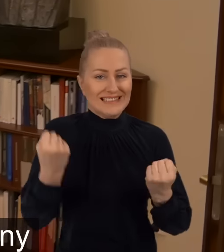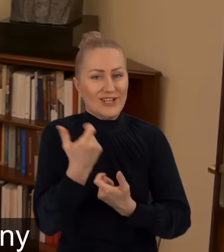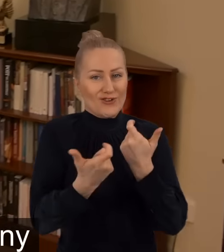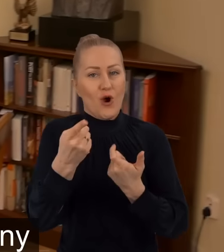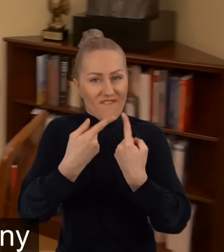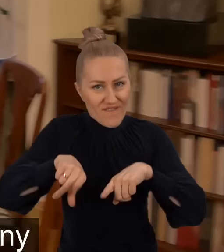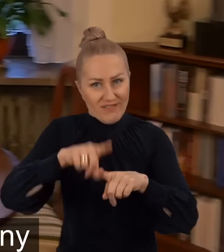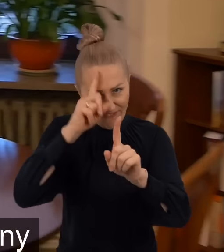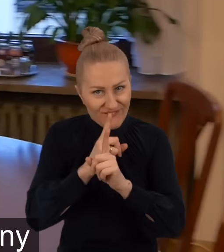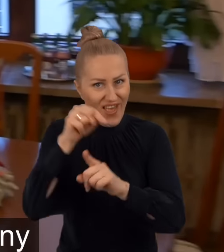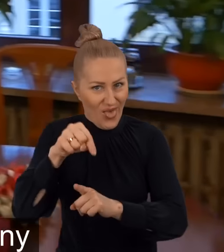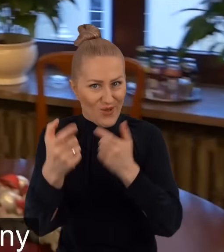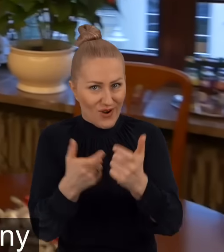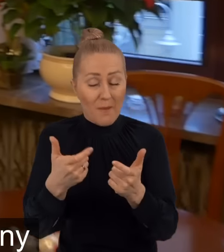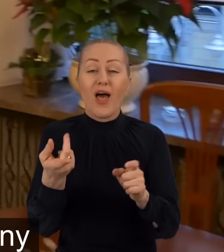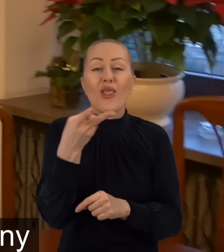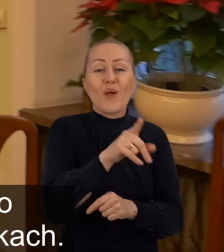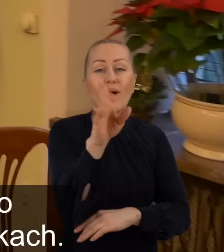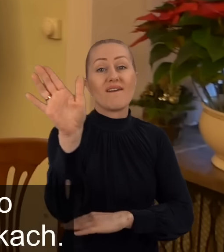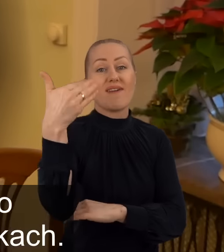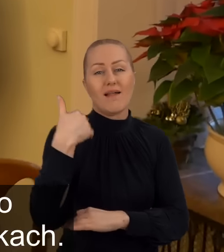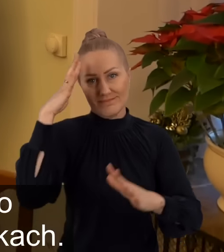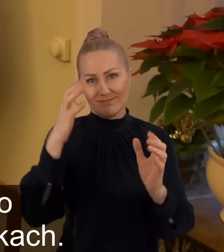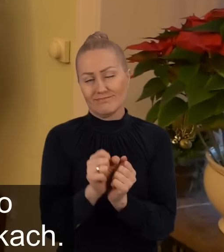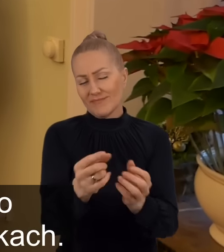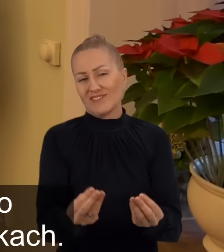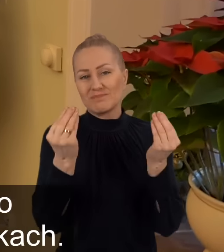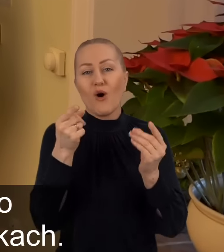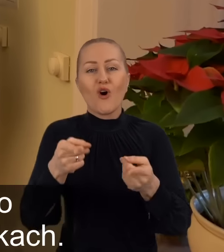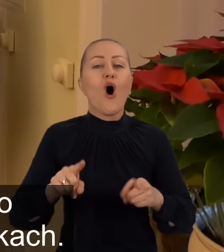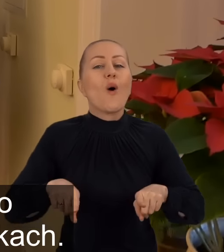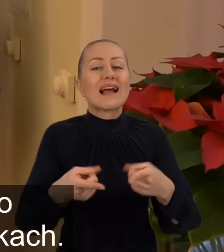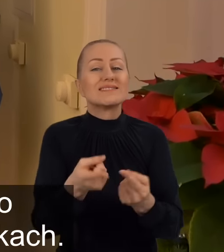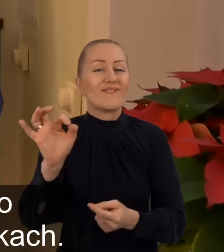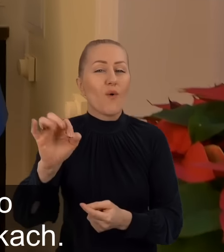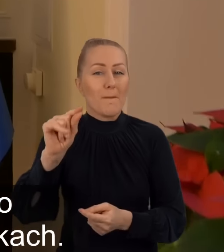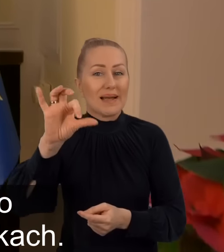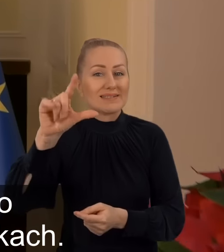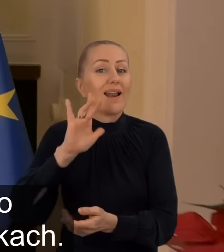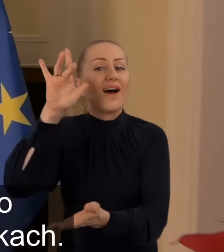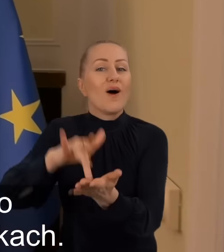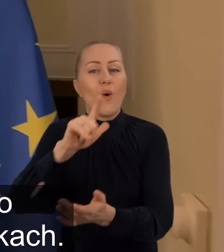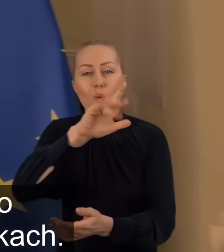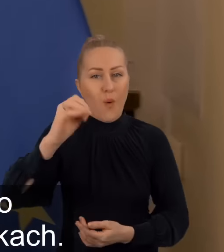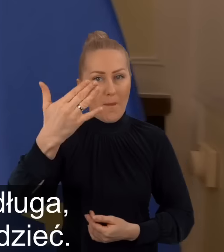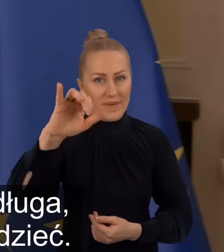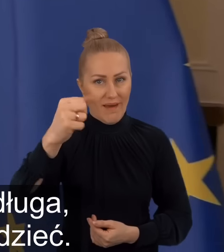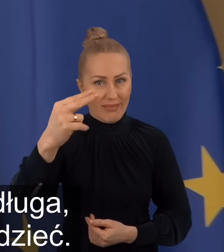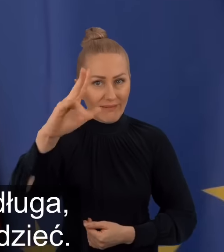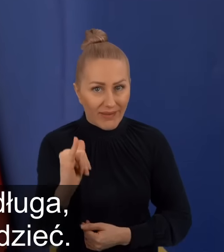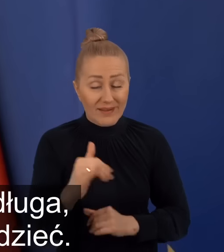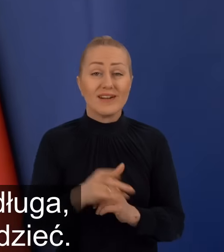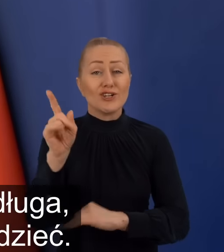No i tutaj taki cudownie odnaleziony sztandar organizacji Polskiego Stronnictwa Ludowego w Łomiankach.